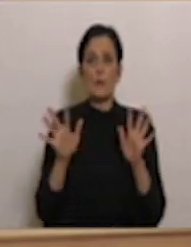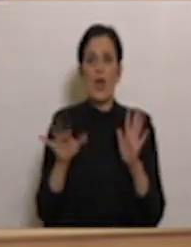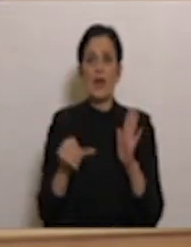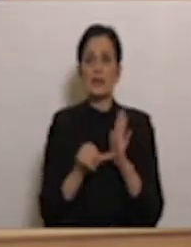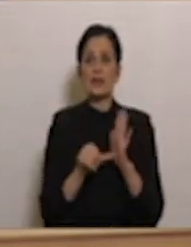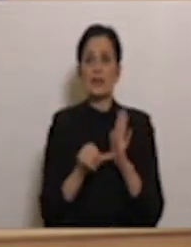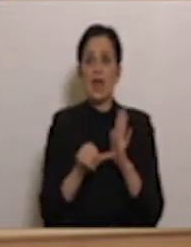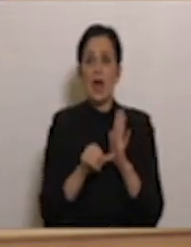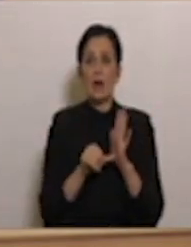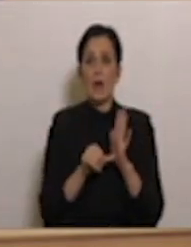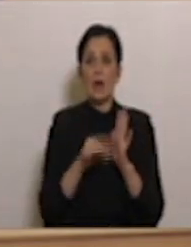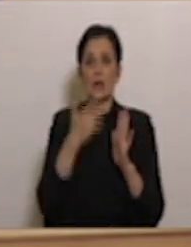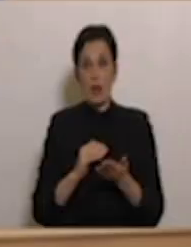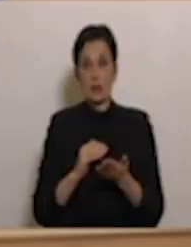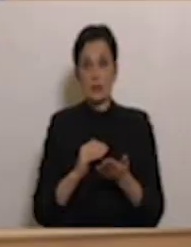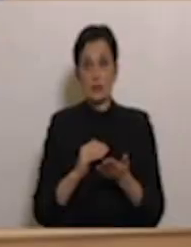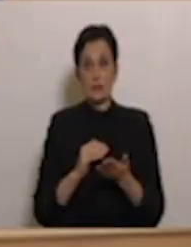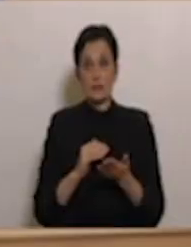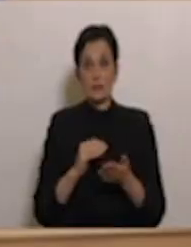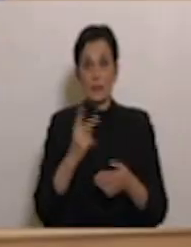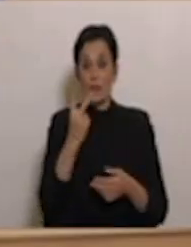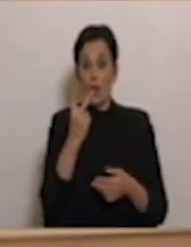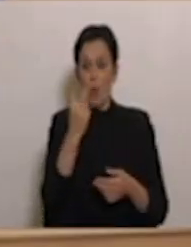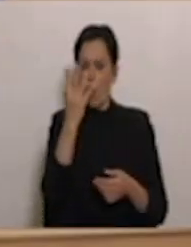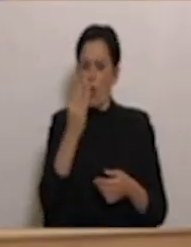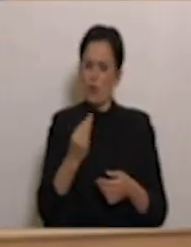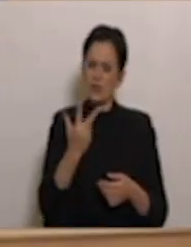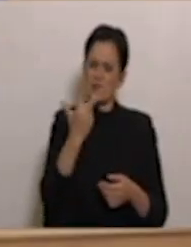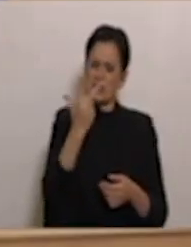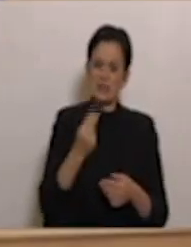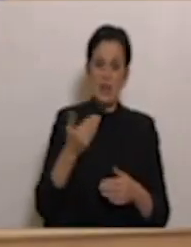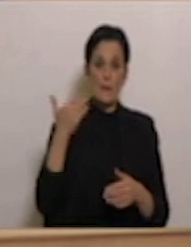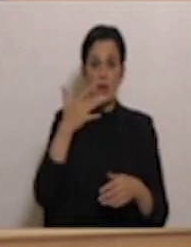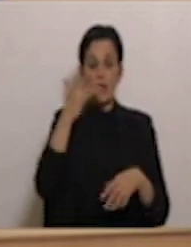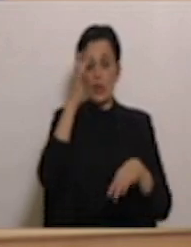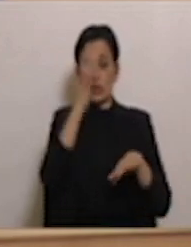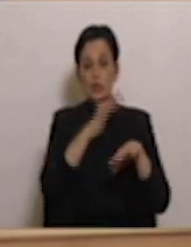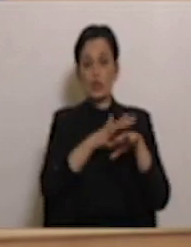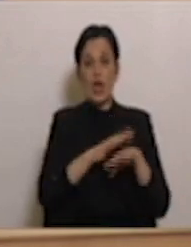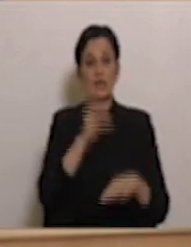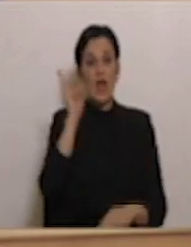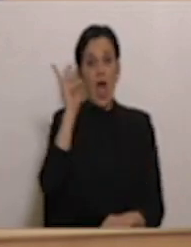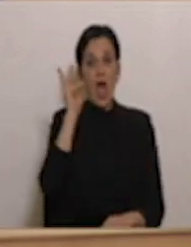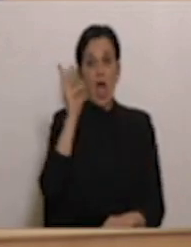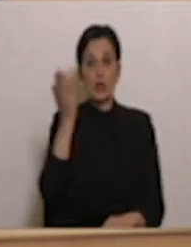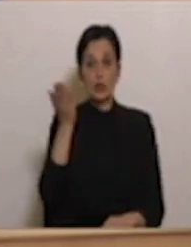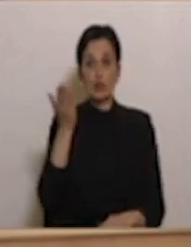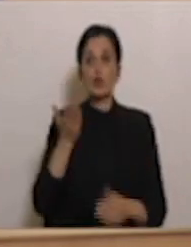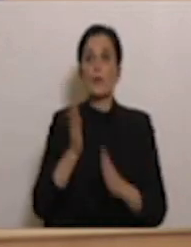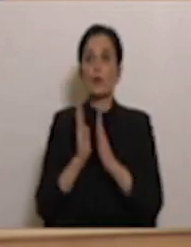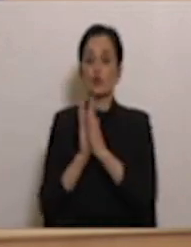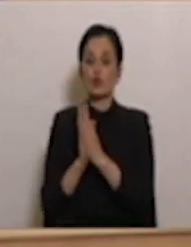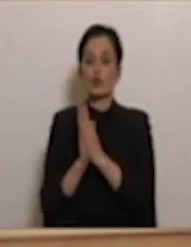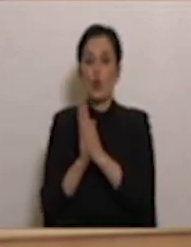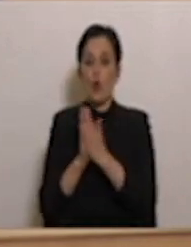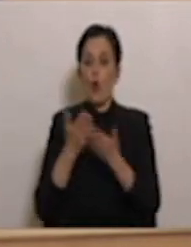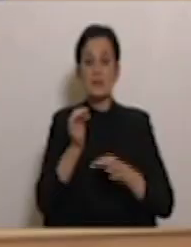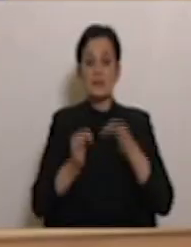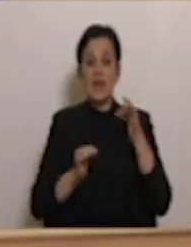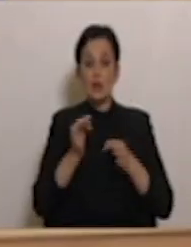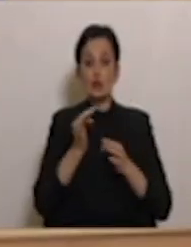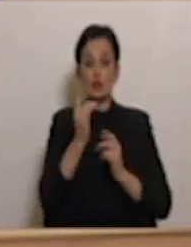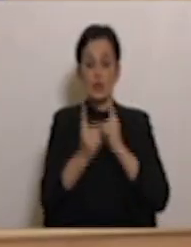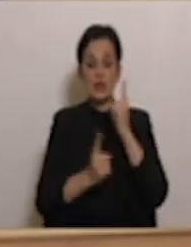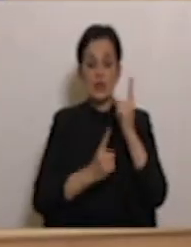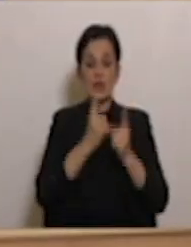დახმარება შეერთებული შტატებისგან. ორი დღის წინ თუ სამი დღის წინ შეერთებული შტატების ელჩმა მოგმართა თხოვნით, რომ ეს პროცესი